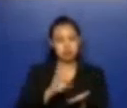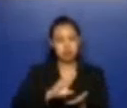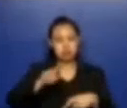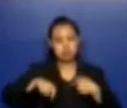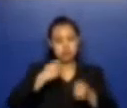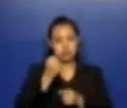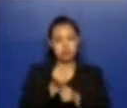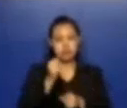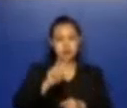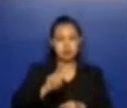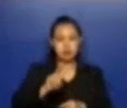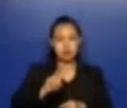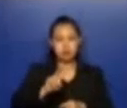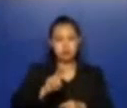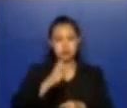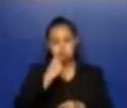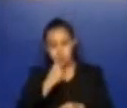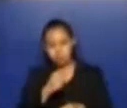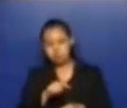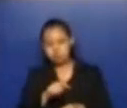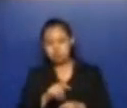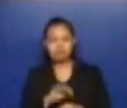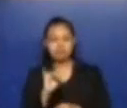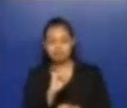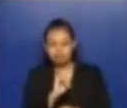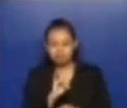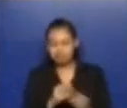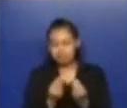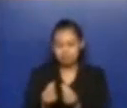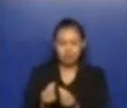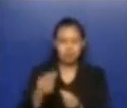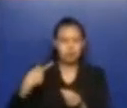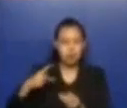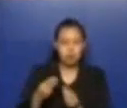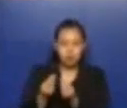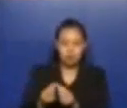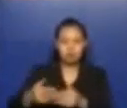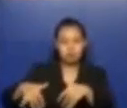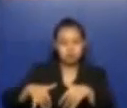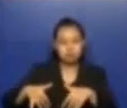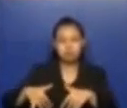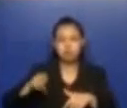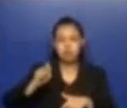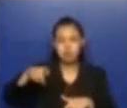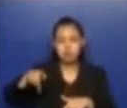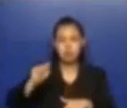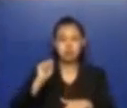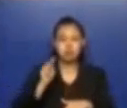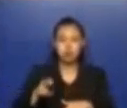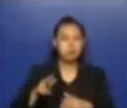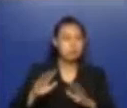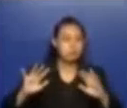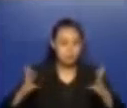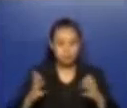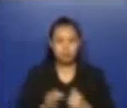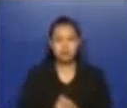ครั้งนี้ดูจะไม่ค่อยเป็นธรรมกับท้องถิ่นนักรัฐบาลต้องกล้าๆหน่อยครับกล้าที่